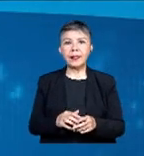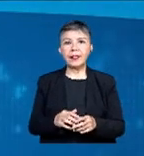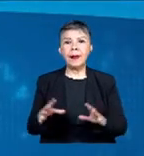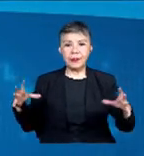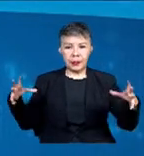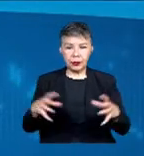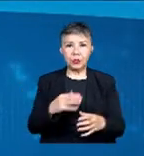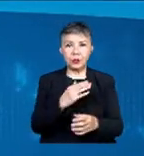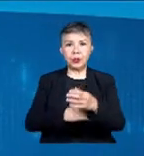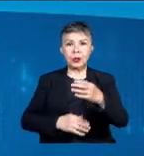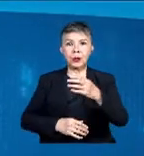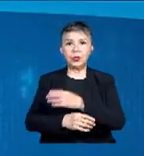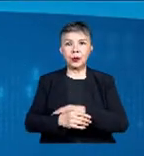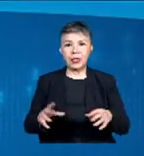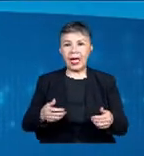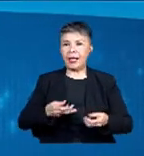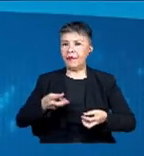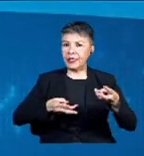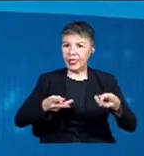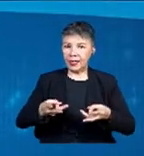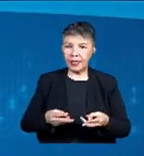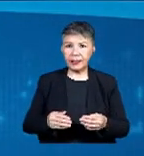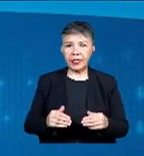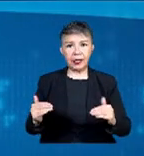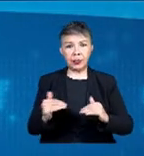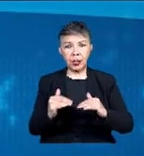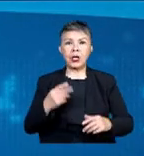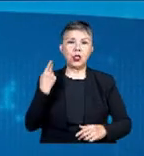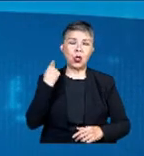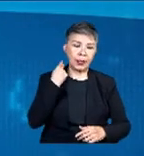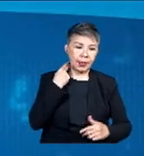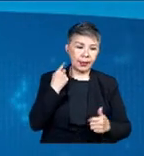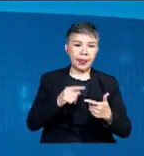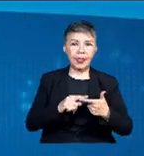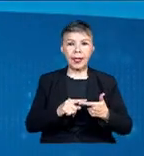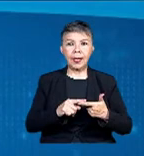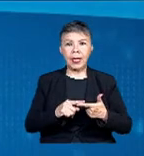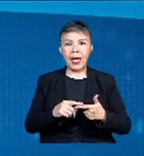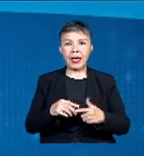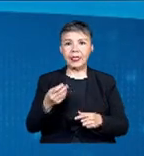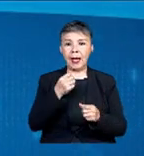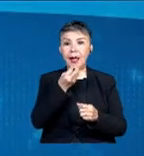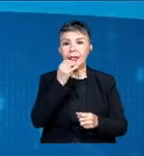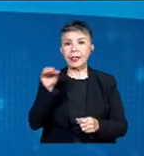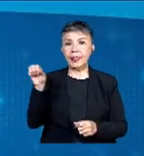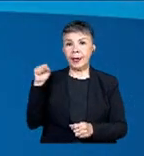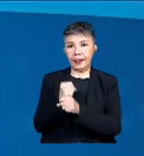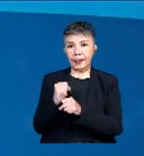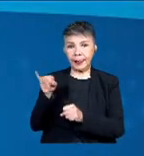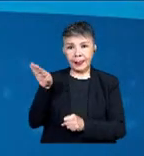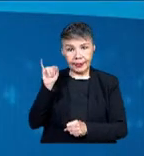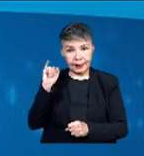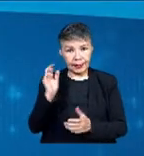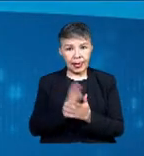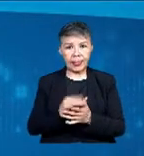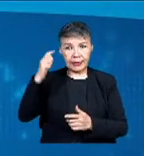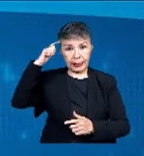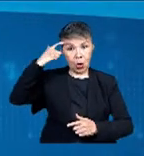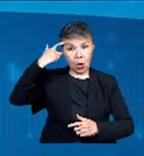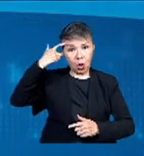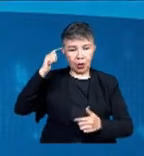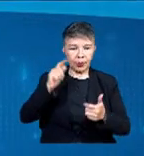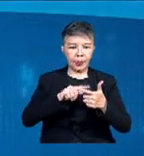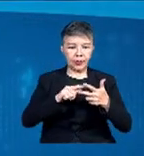bisa berkumpul di situ, dilengkapi fasilitasnya, ada dokternya, ada ahli gizinya, ada